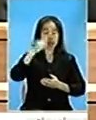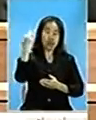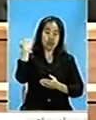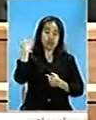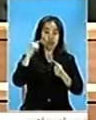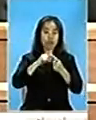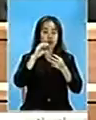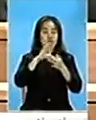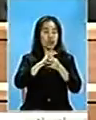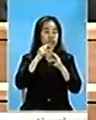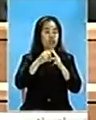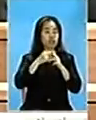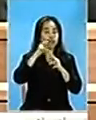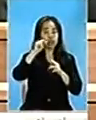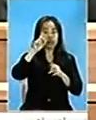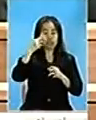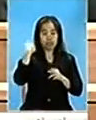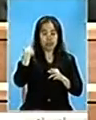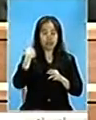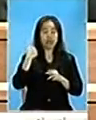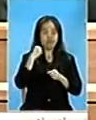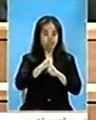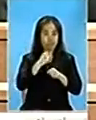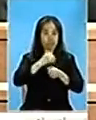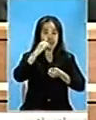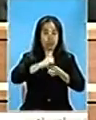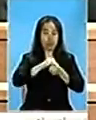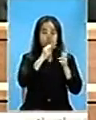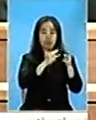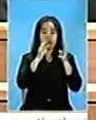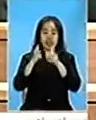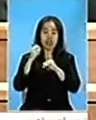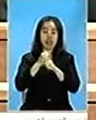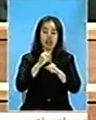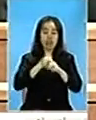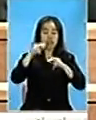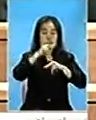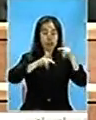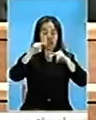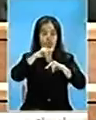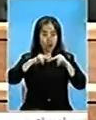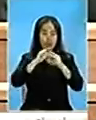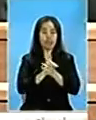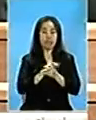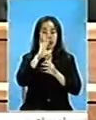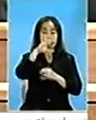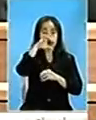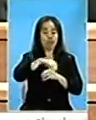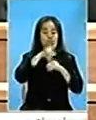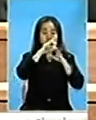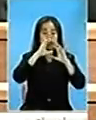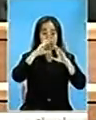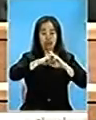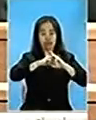สิตนันทนาครก็ได้ลุกขึ้นมาที่จะสร้างกลไกในการตรวจสอบทางด้านภาคเอกชน